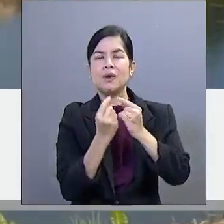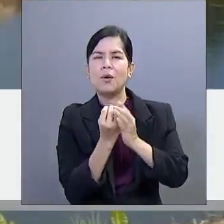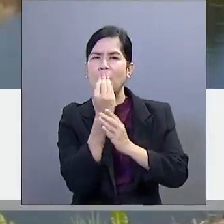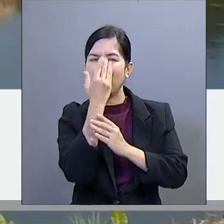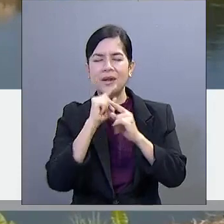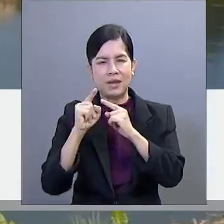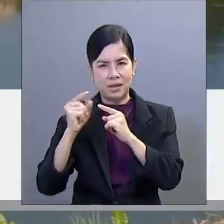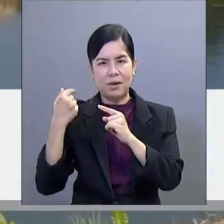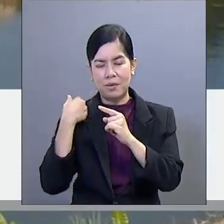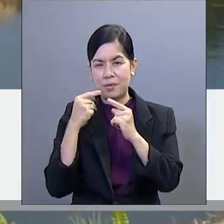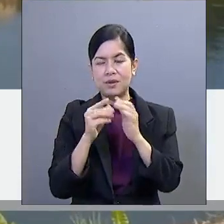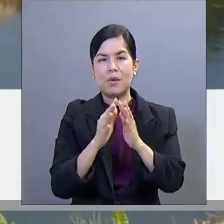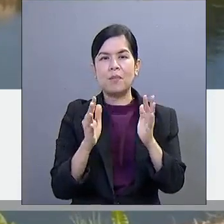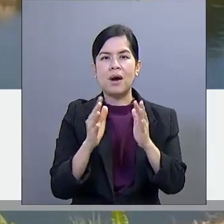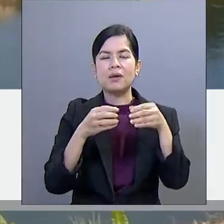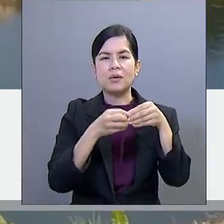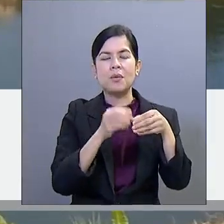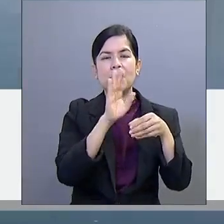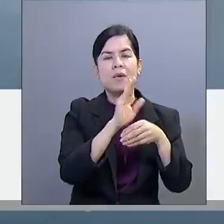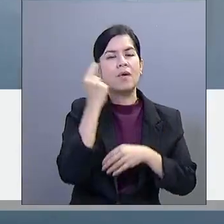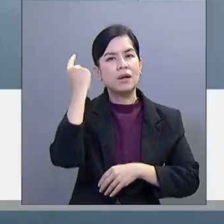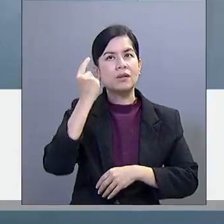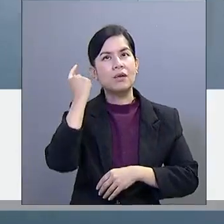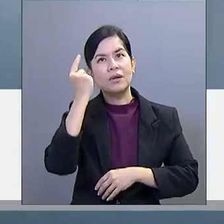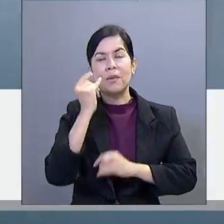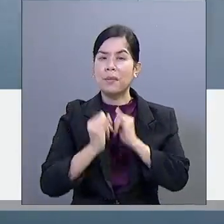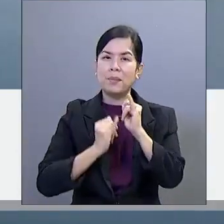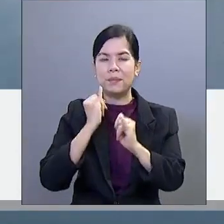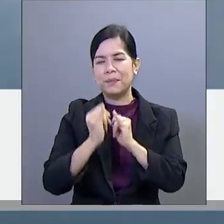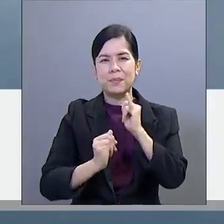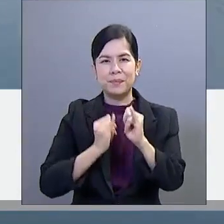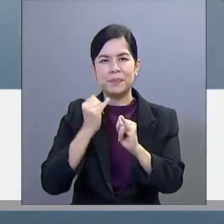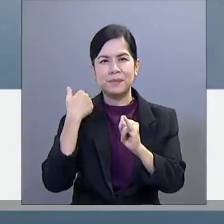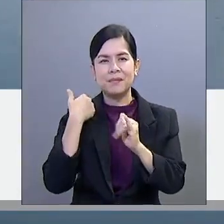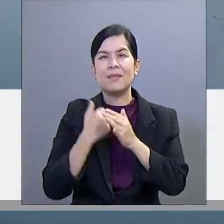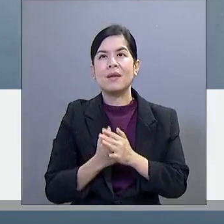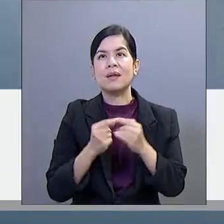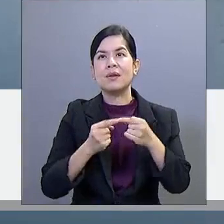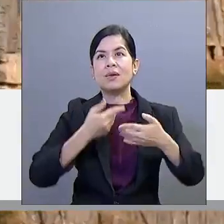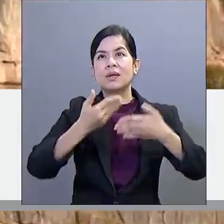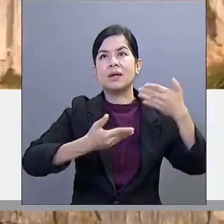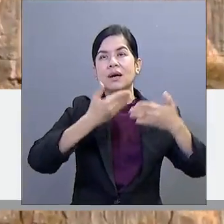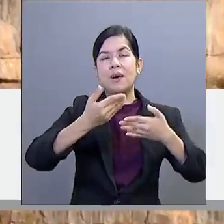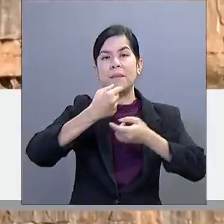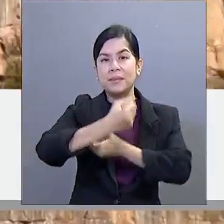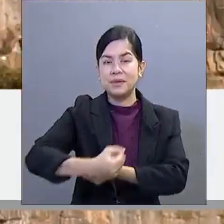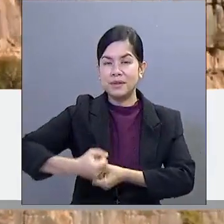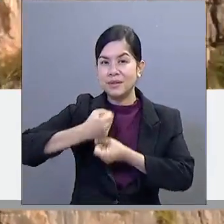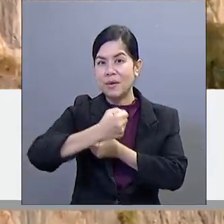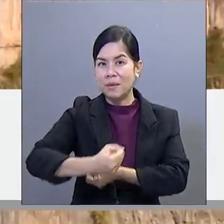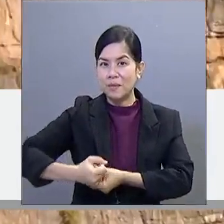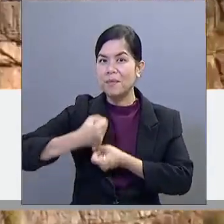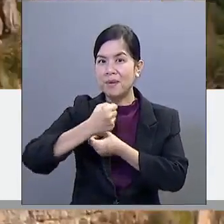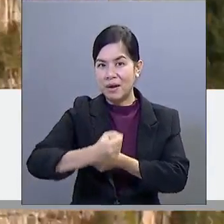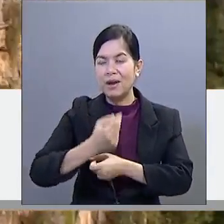ชนิดด้วยนะคะที่ทำให้นักท่องเที่ยวนั้นไปเที่ยวชมกันมีกิจกรรมพายเรือคายัคชมพูเขาตามไปด้วยนะ